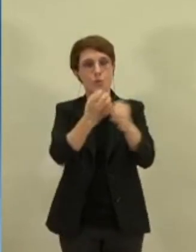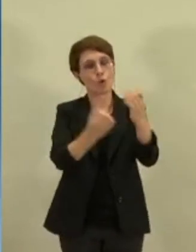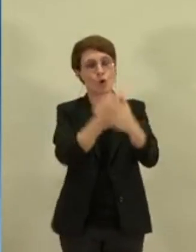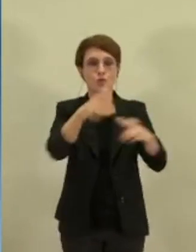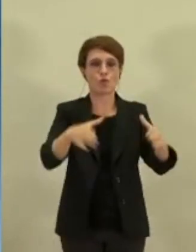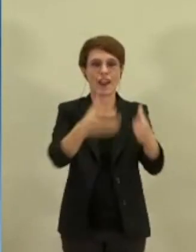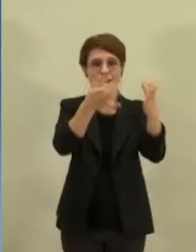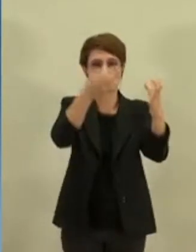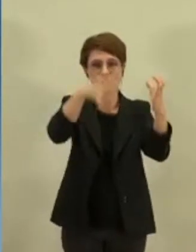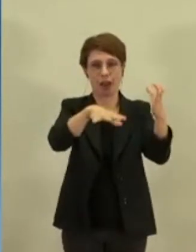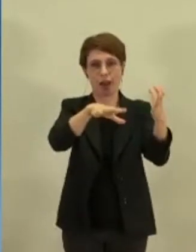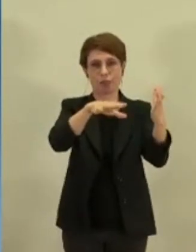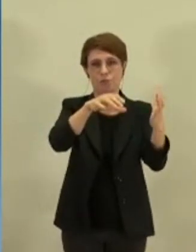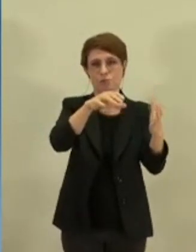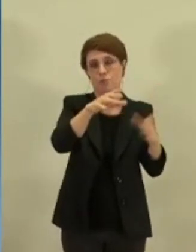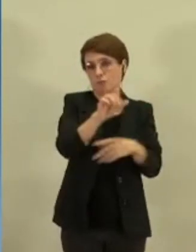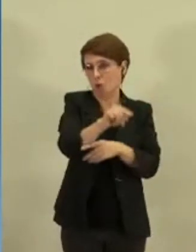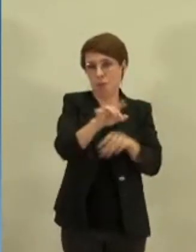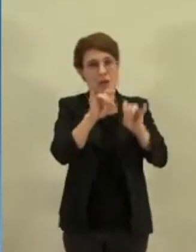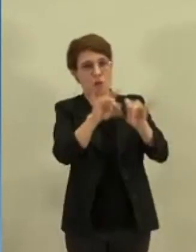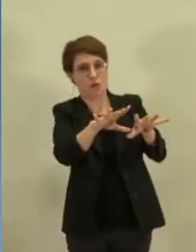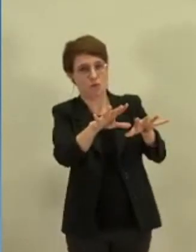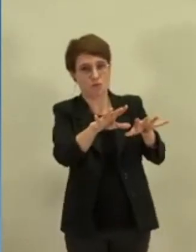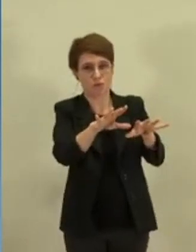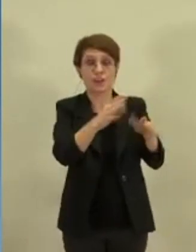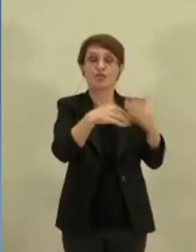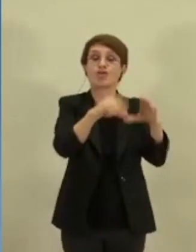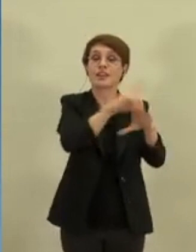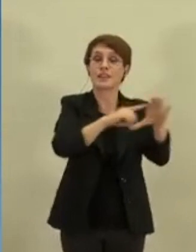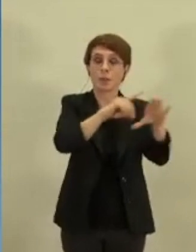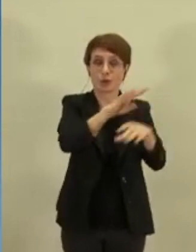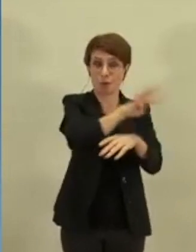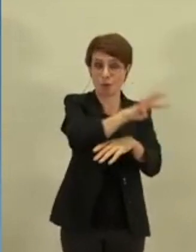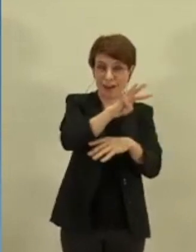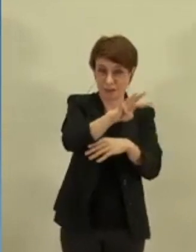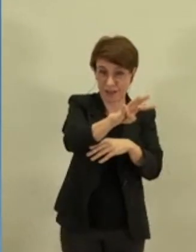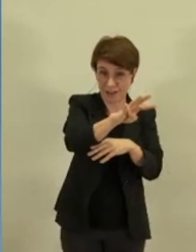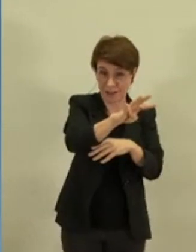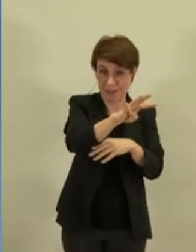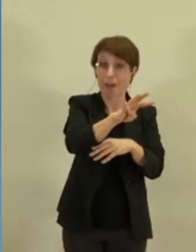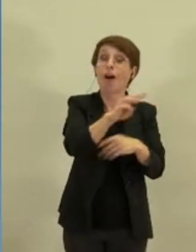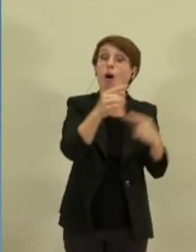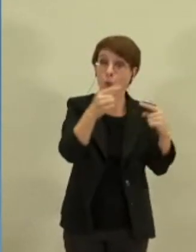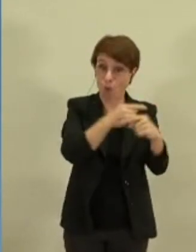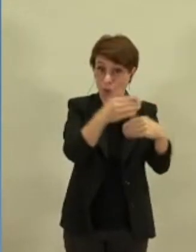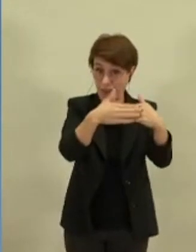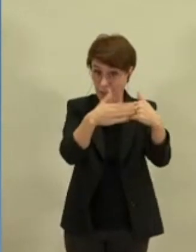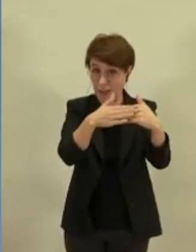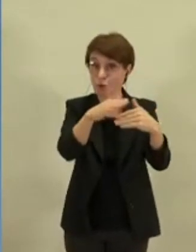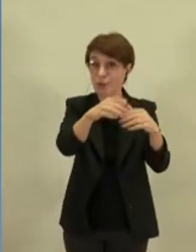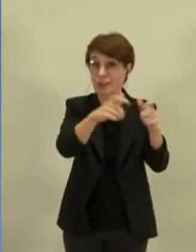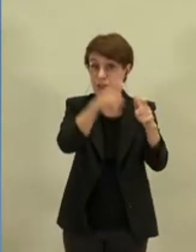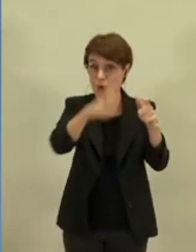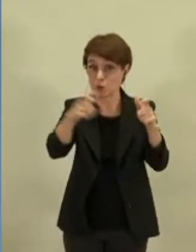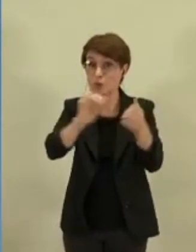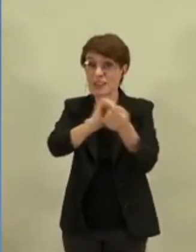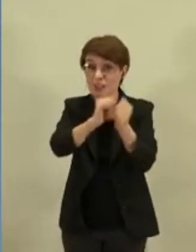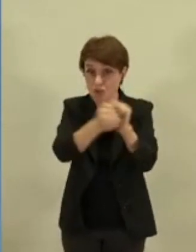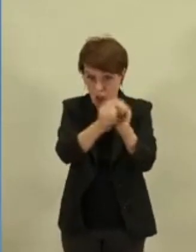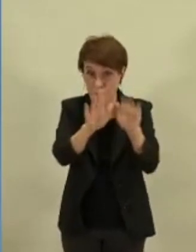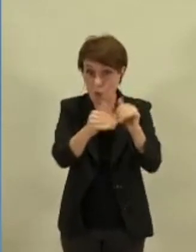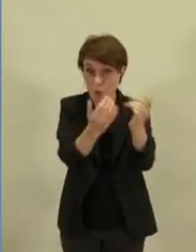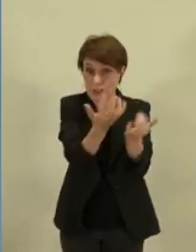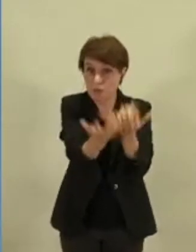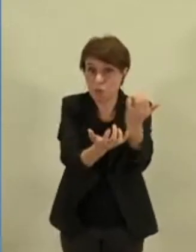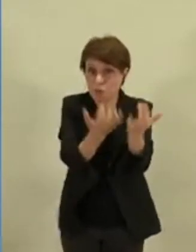de Cordemais, laquelle, toujours en fonctionnement, devrait tourner à plein cet hiver. En Isère, le